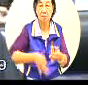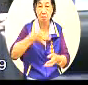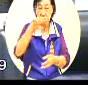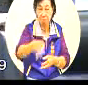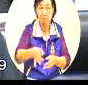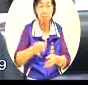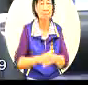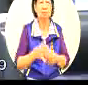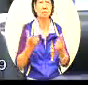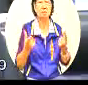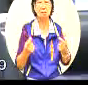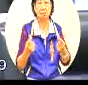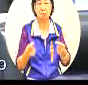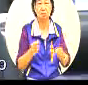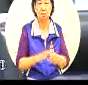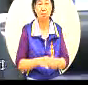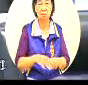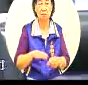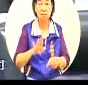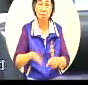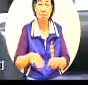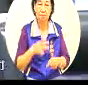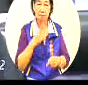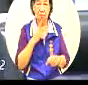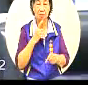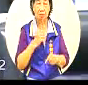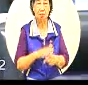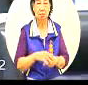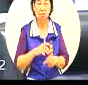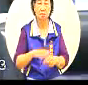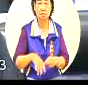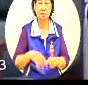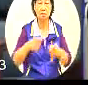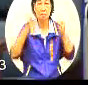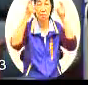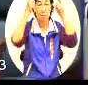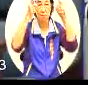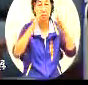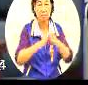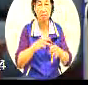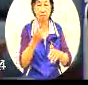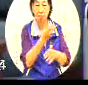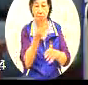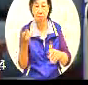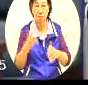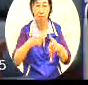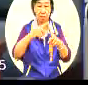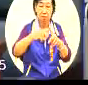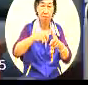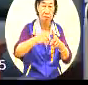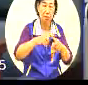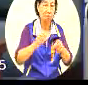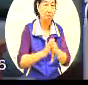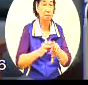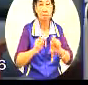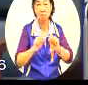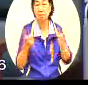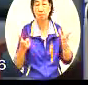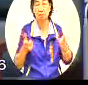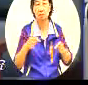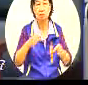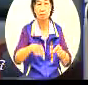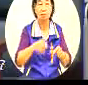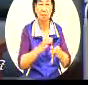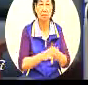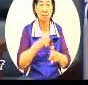现象是什么呢？高雄市有两个制度，一样都是处理这个水污染的费用，但是你已